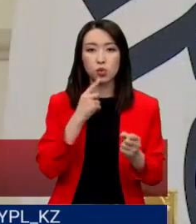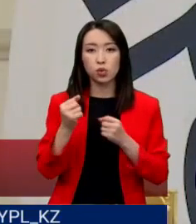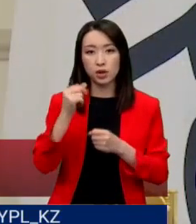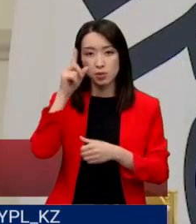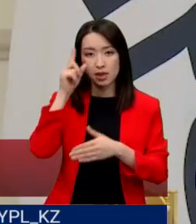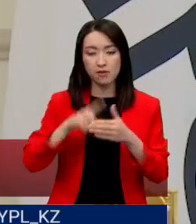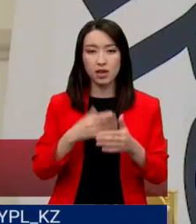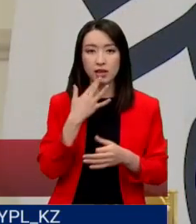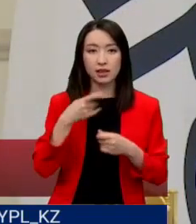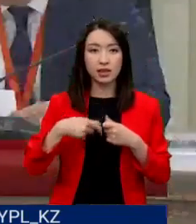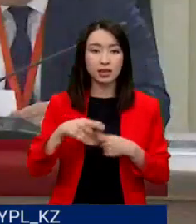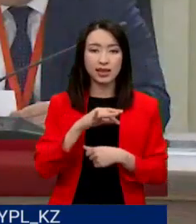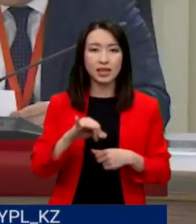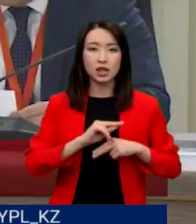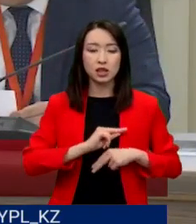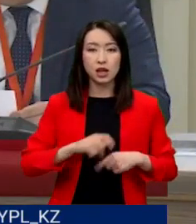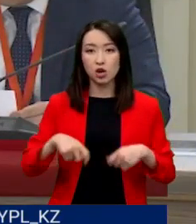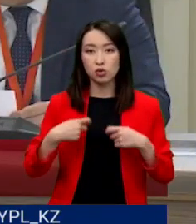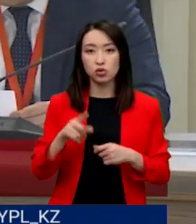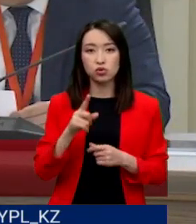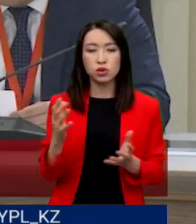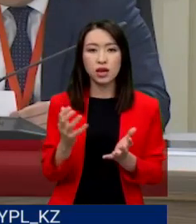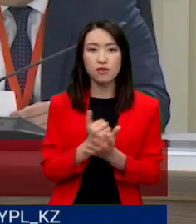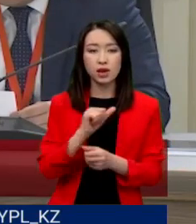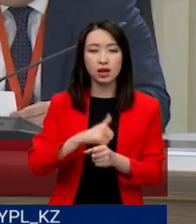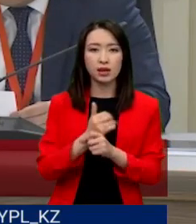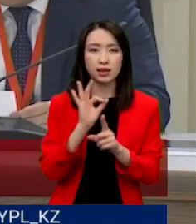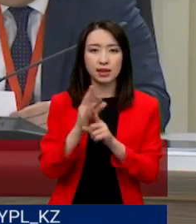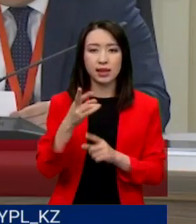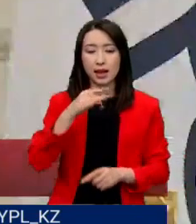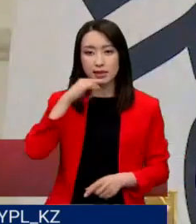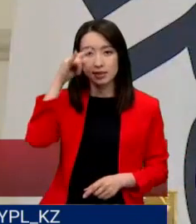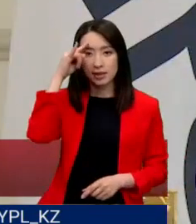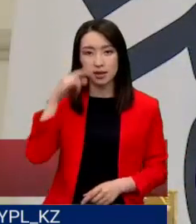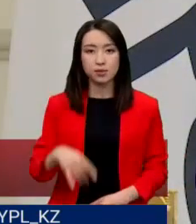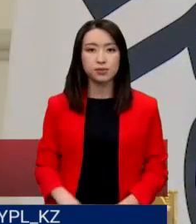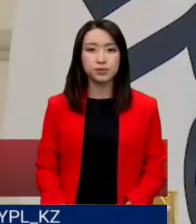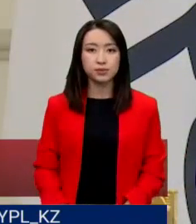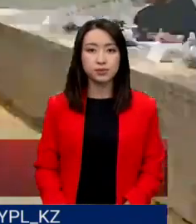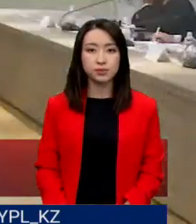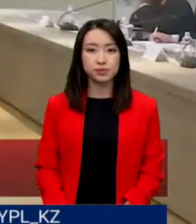иностранных инвесторов и торговых партнеров, что является приоритетным для Казахстана.